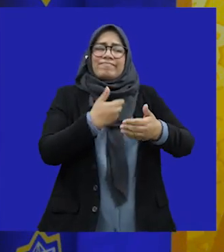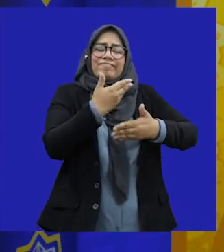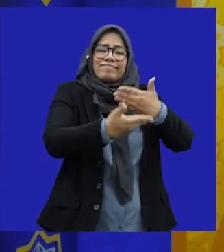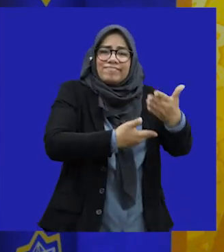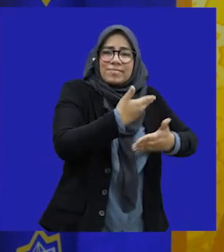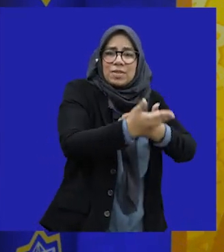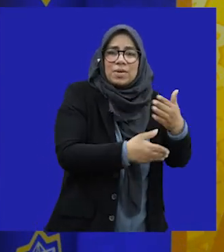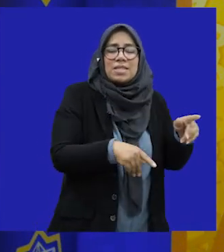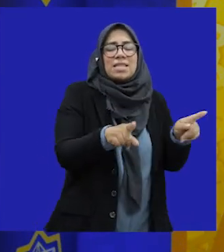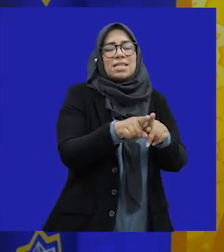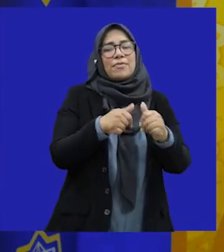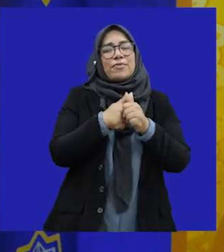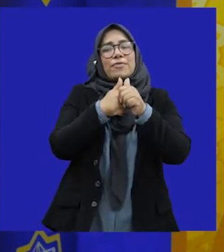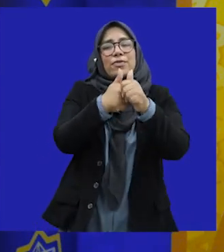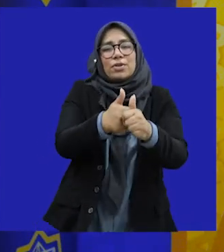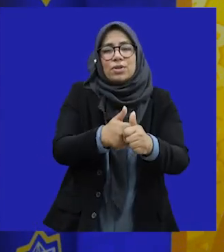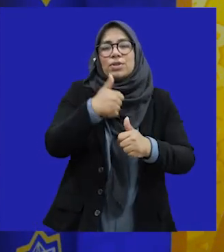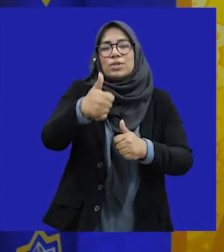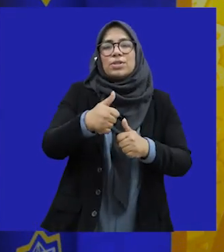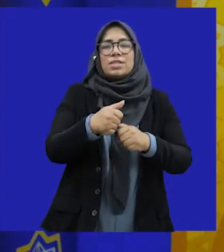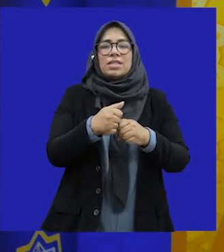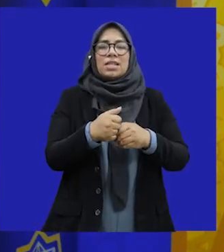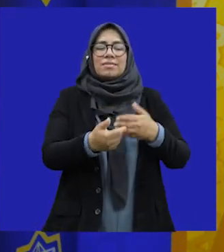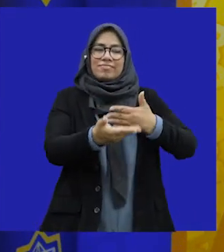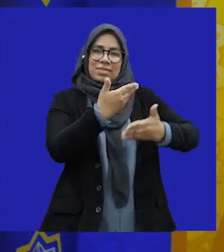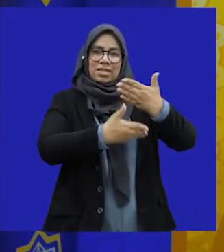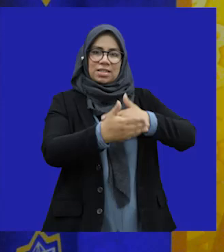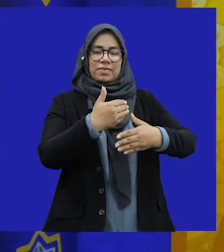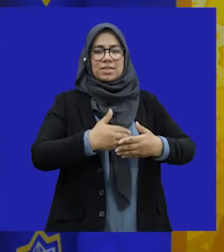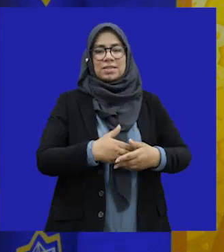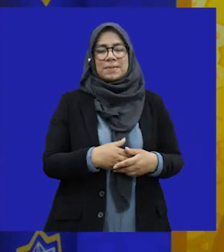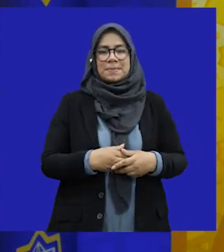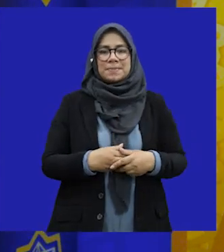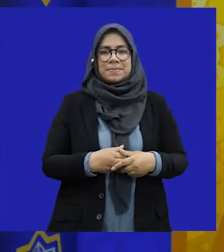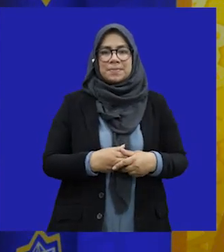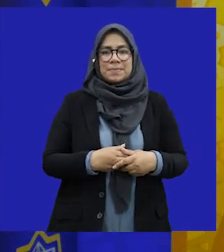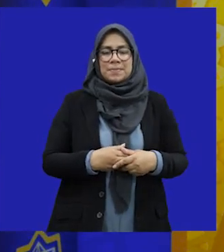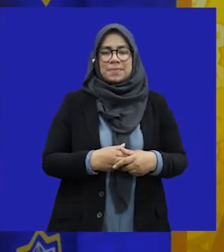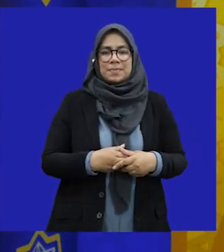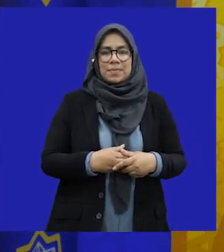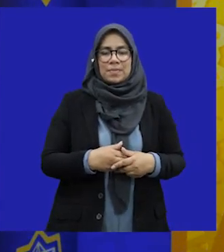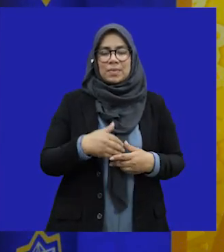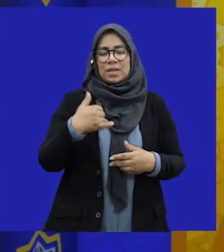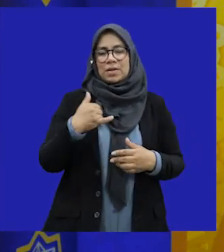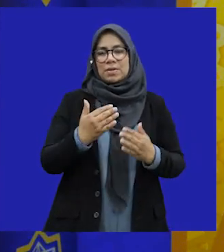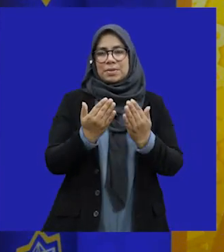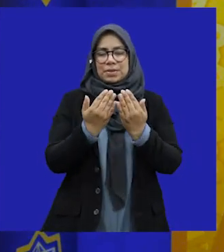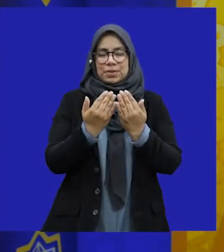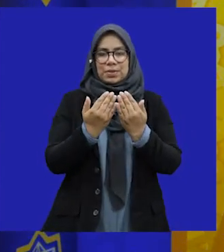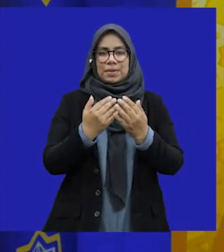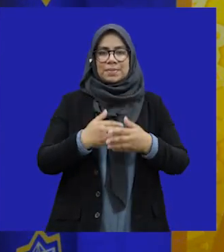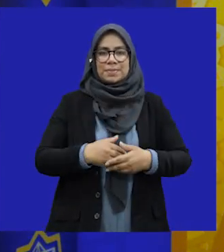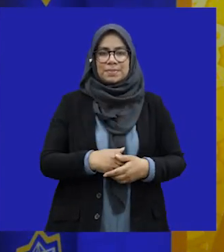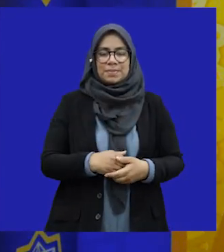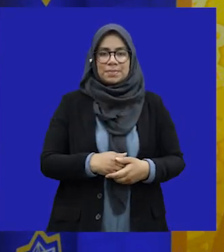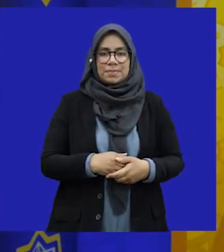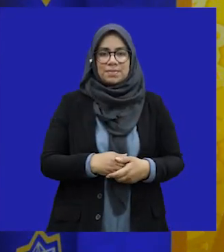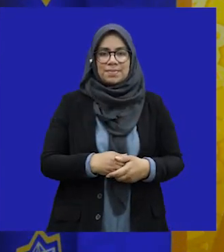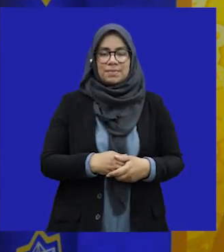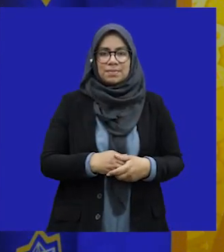advice and follow good advice. سبحانك اللهم وبحمدك نشهد أن لا إله إلا أنت